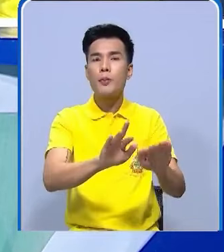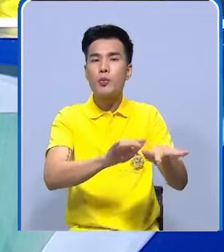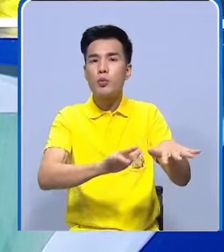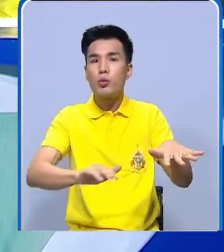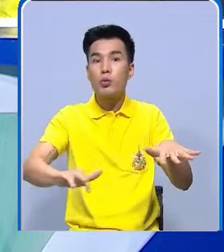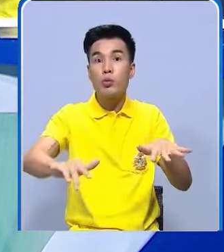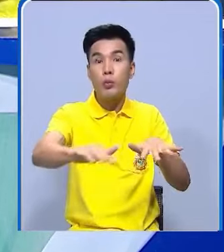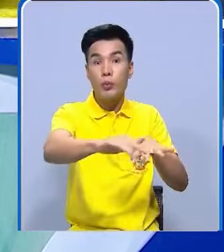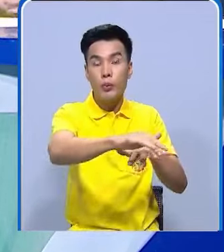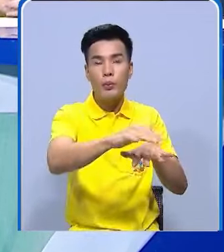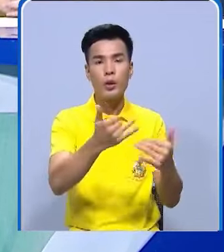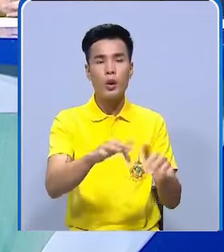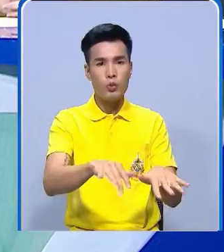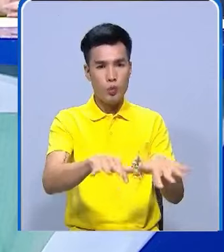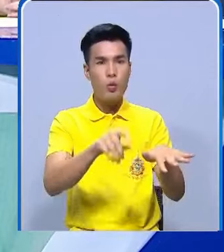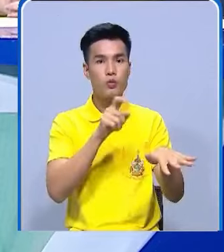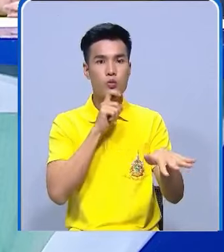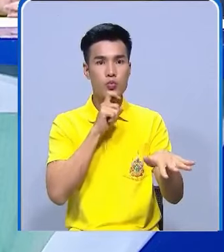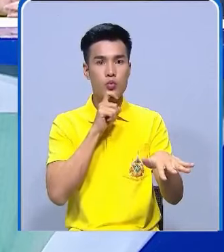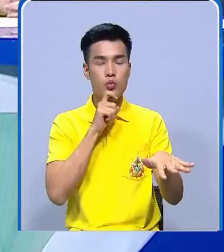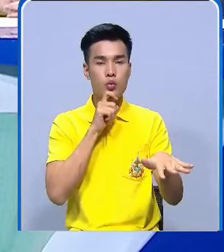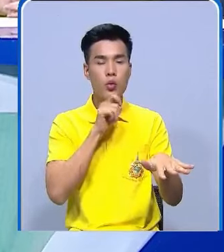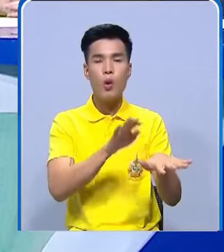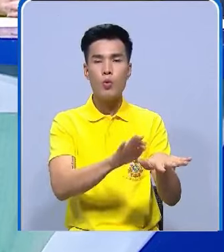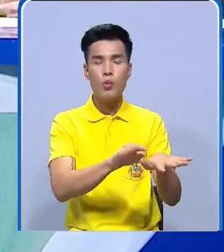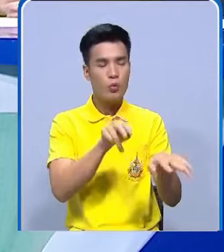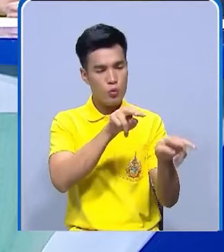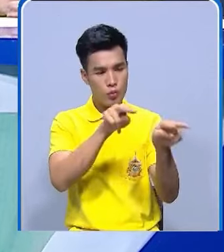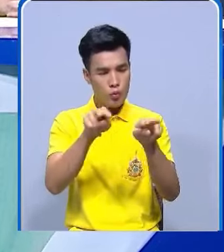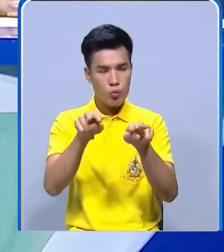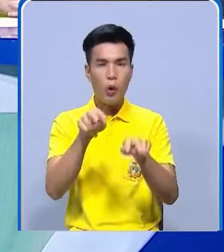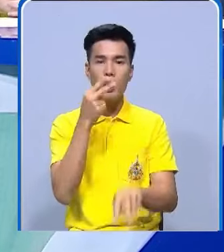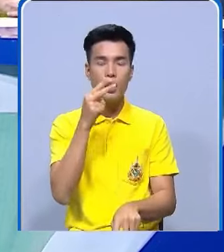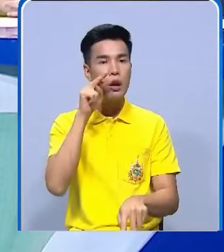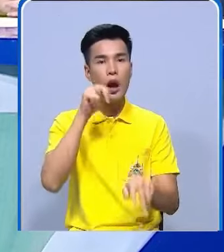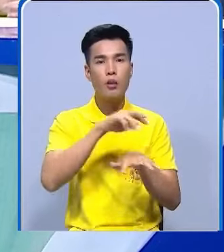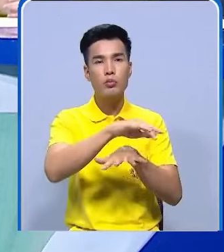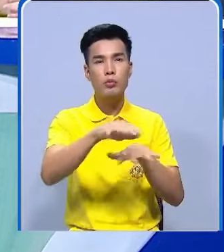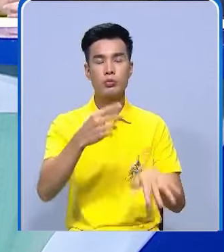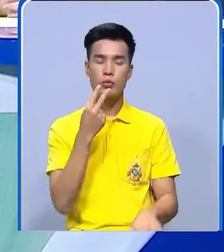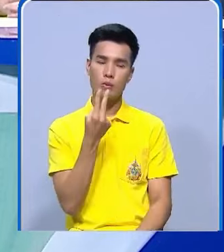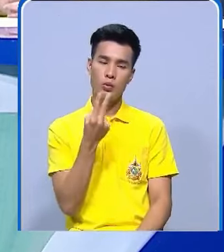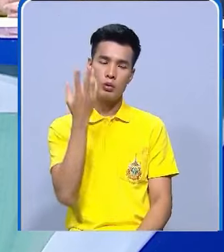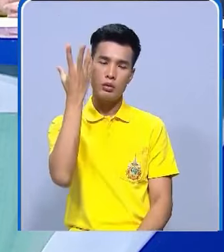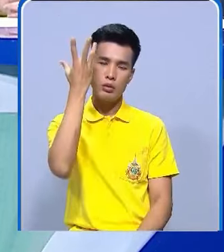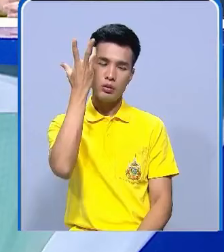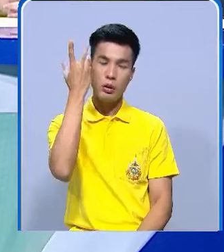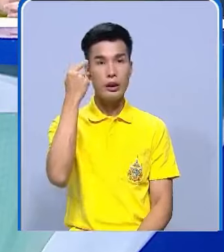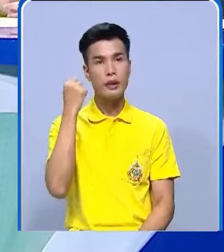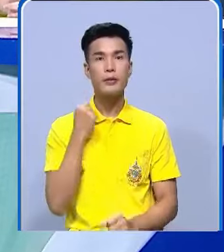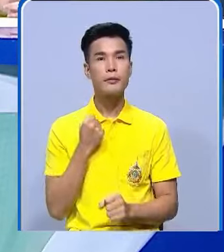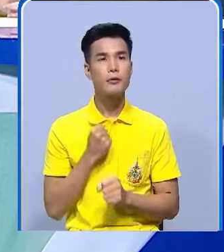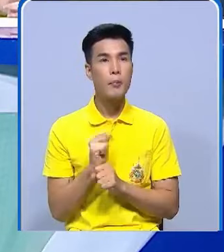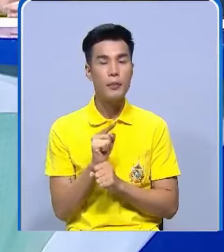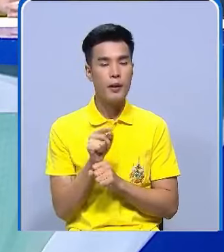าน้ำเนี่ยยังท่วมขังอยู่เลยอยู่แบบนั้นมองไปตื่นมาก็เห็นแต่น้ำมันก็เครียดนะ เครียดหาอะไรบันเทิงซะหน่อยเถอะ ห